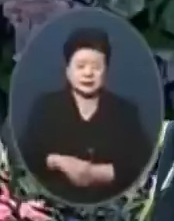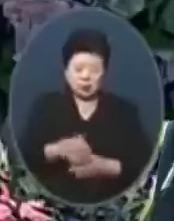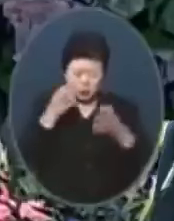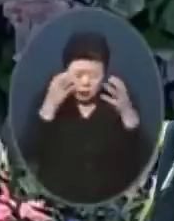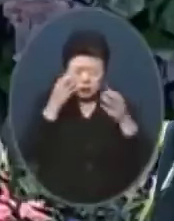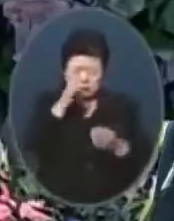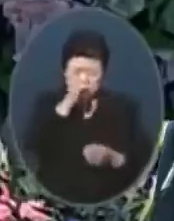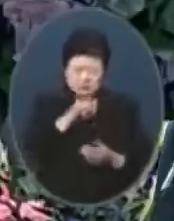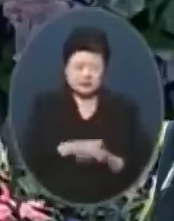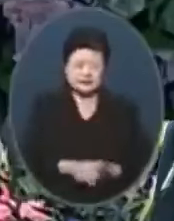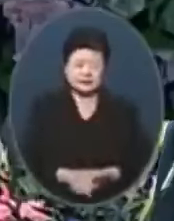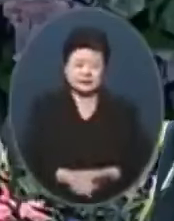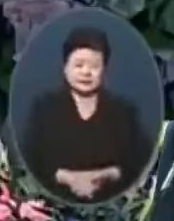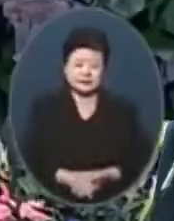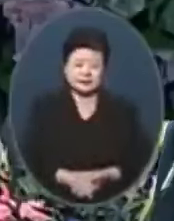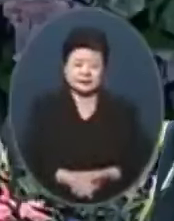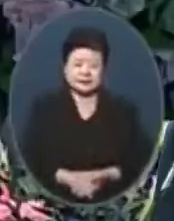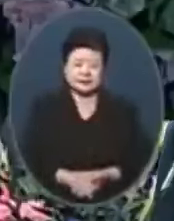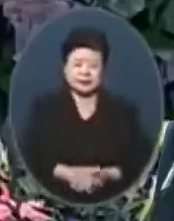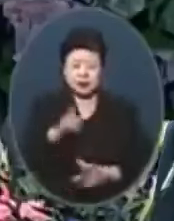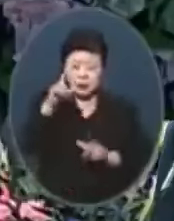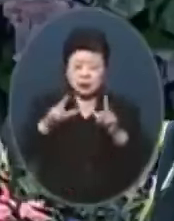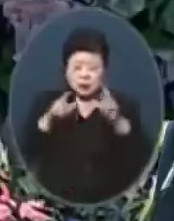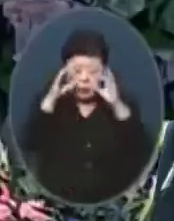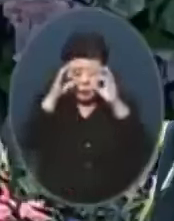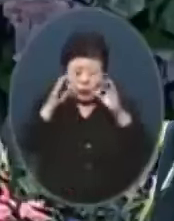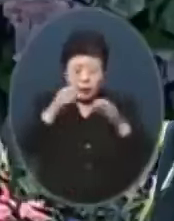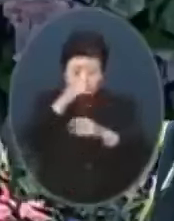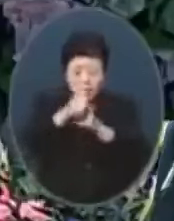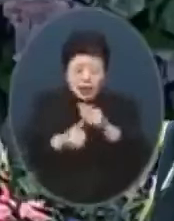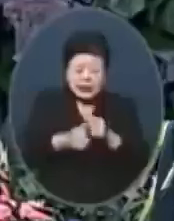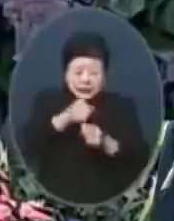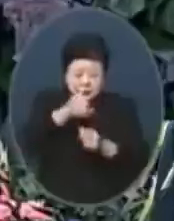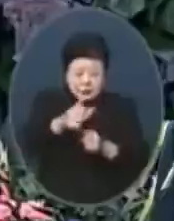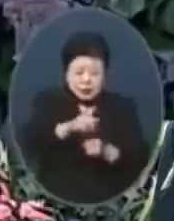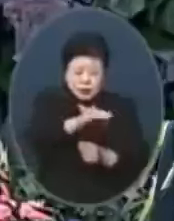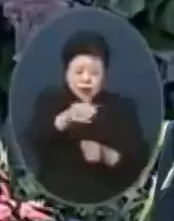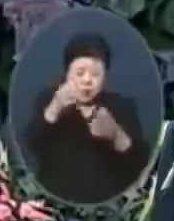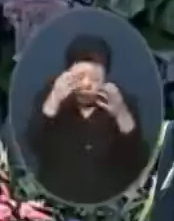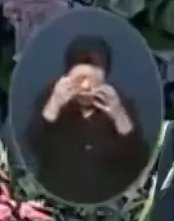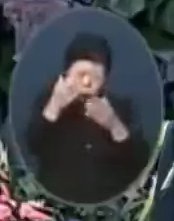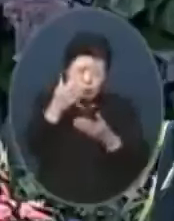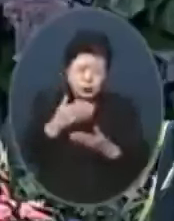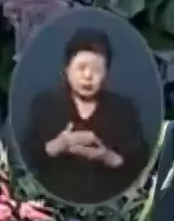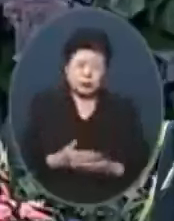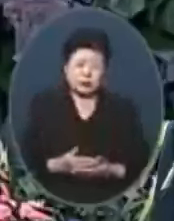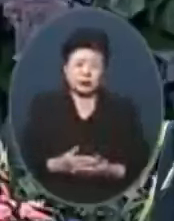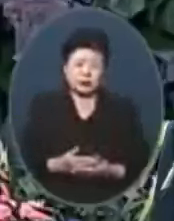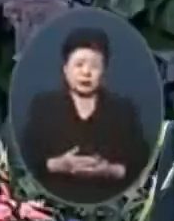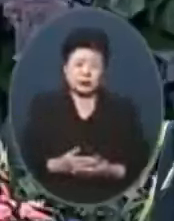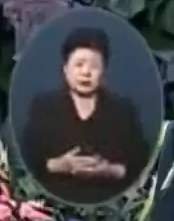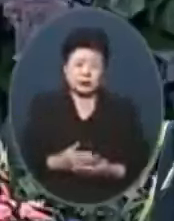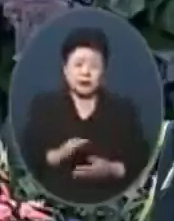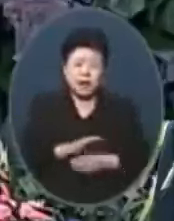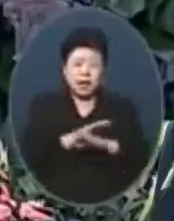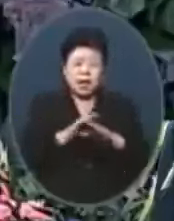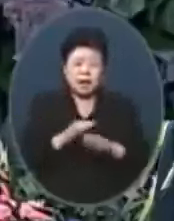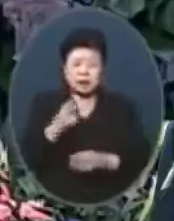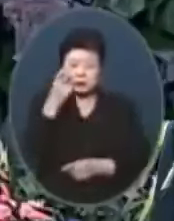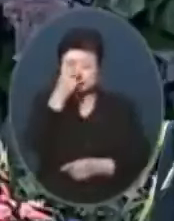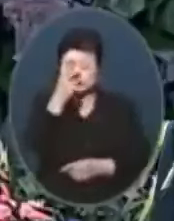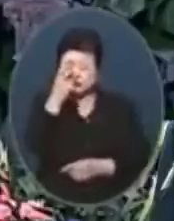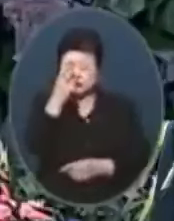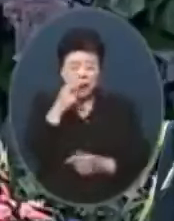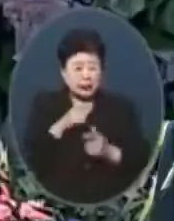고생하는 것입니다. 그 장면을 본 후 그는 하나님은 우리의 고통과는 무관하게 하늘에서 고고하게 존재하는